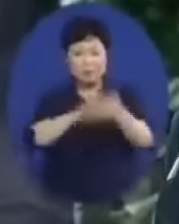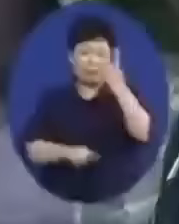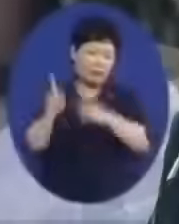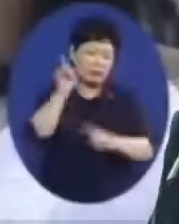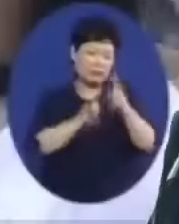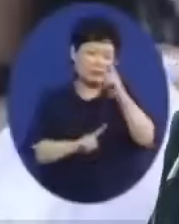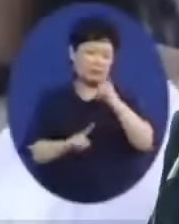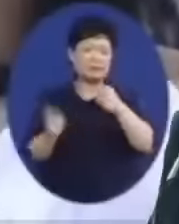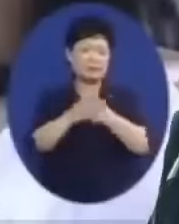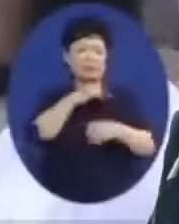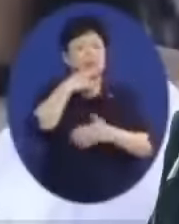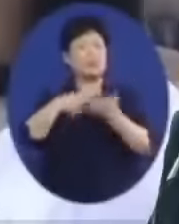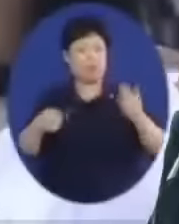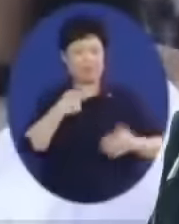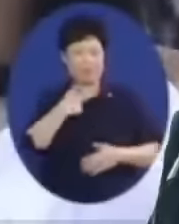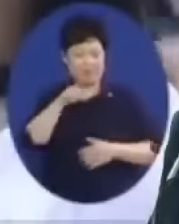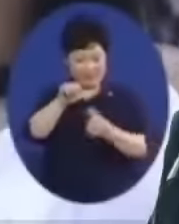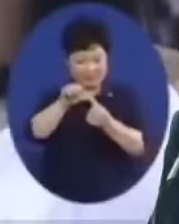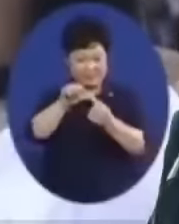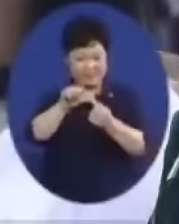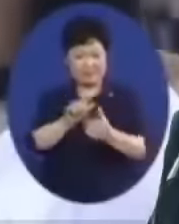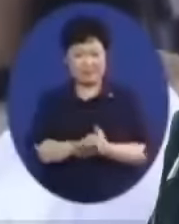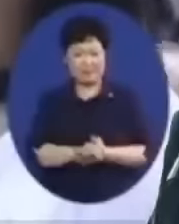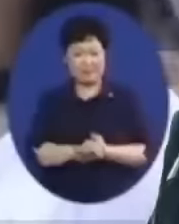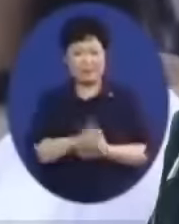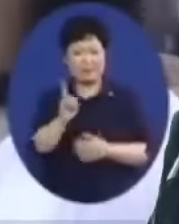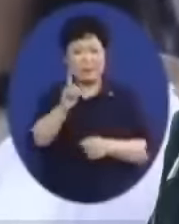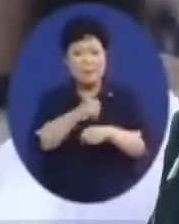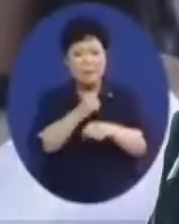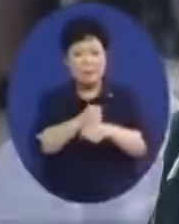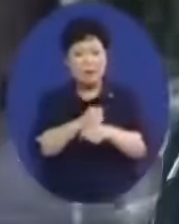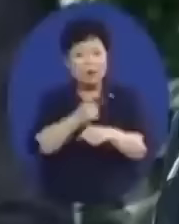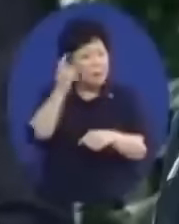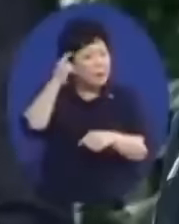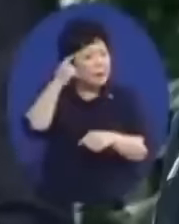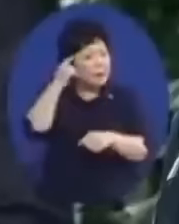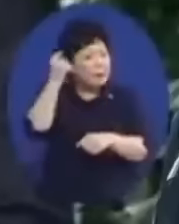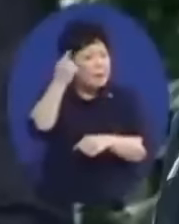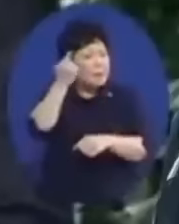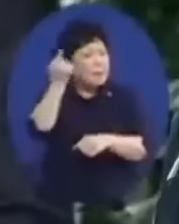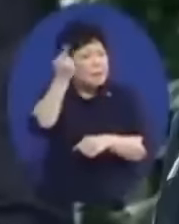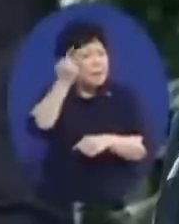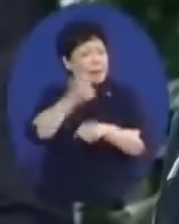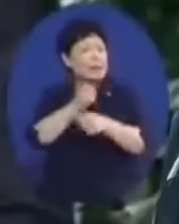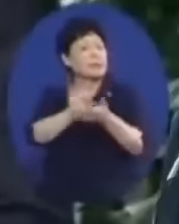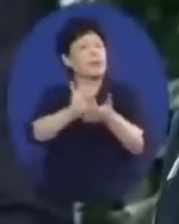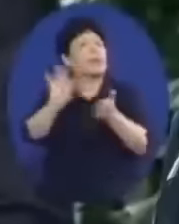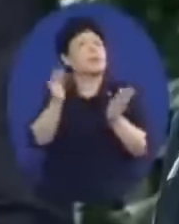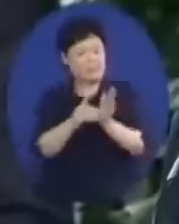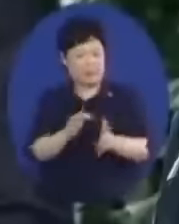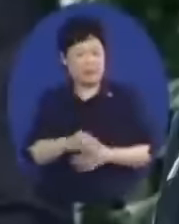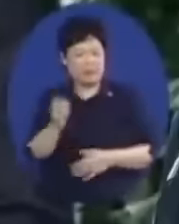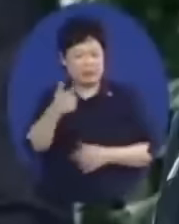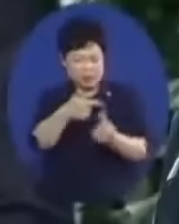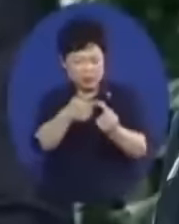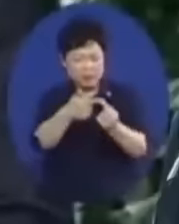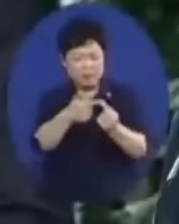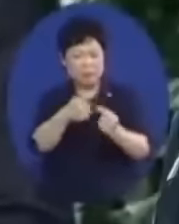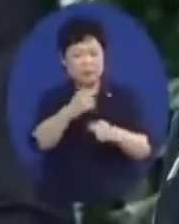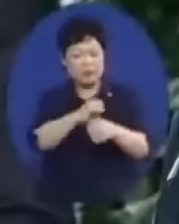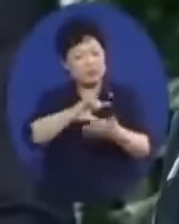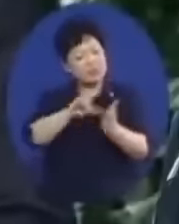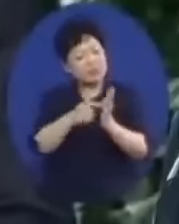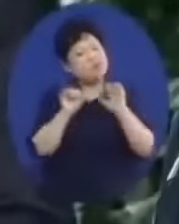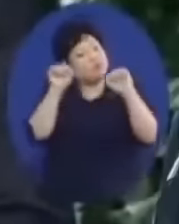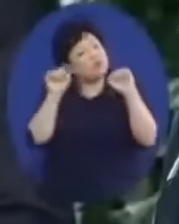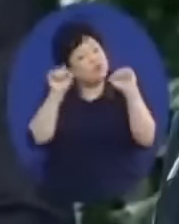상처를 입고 손해를 보는 것입니다. 다섯째는 두뇌를 계속 사용하라. 머리를 사용하라는 것입니다. 여섯째는 적당한 운동을